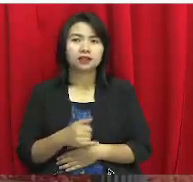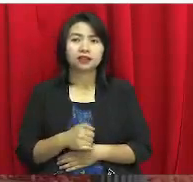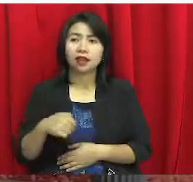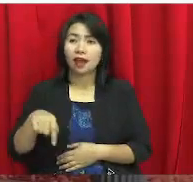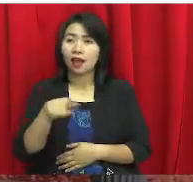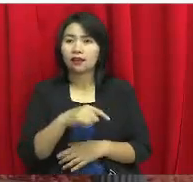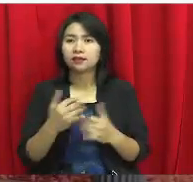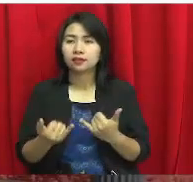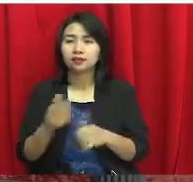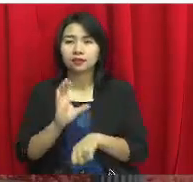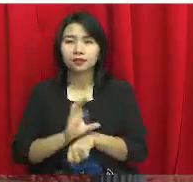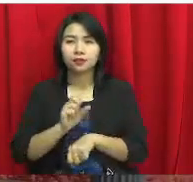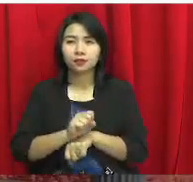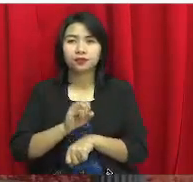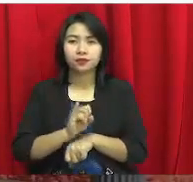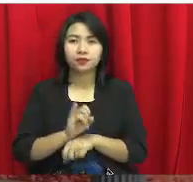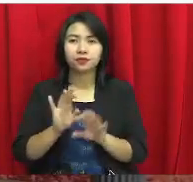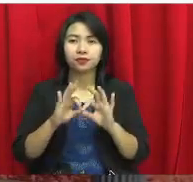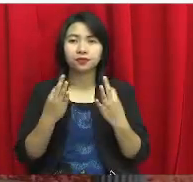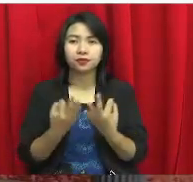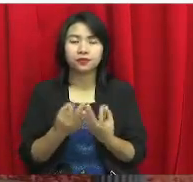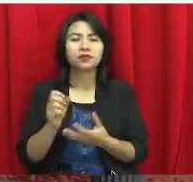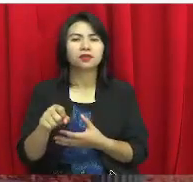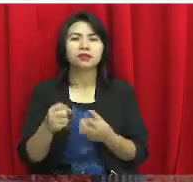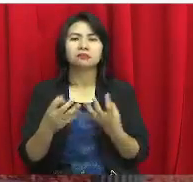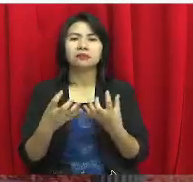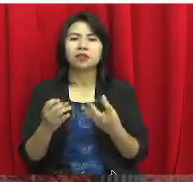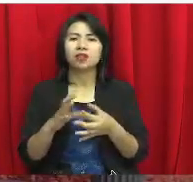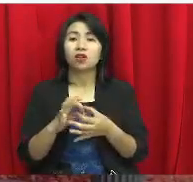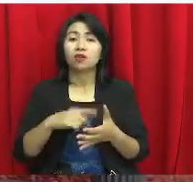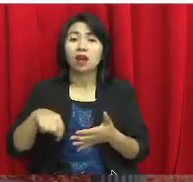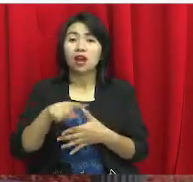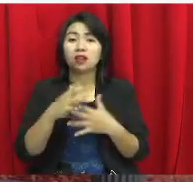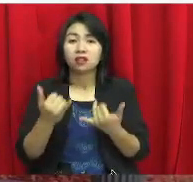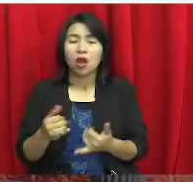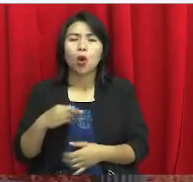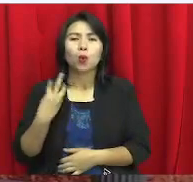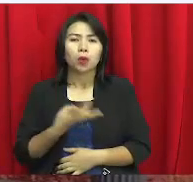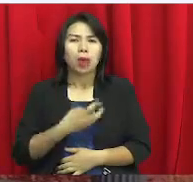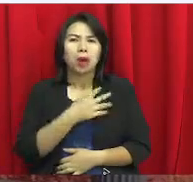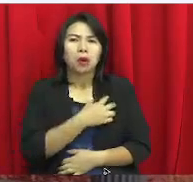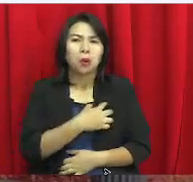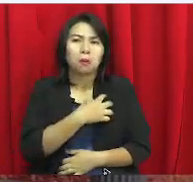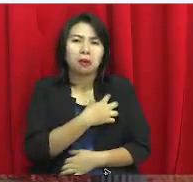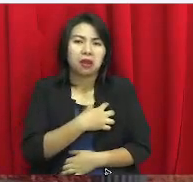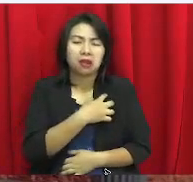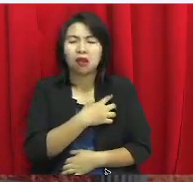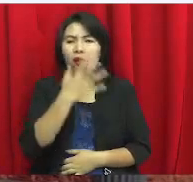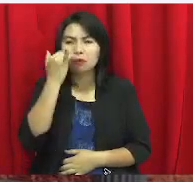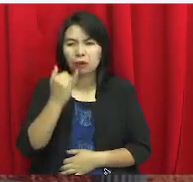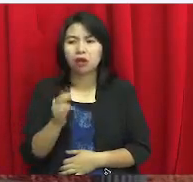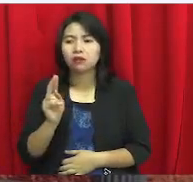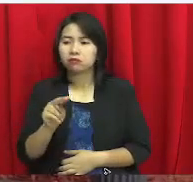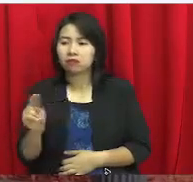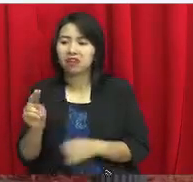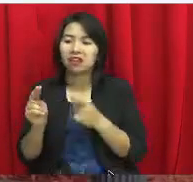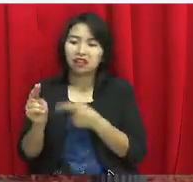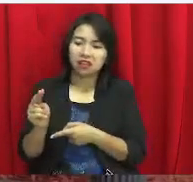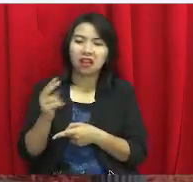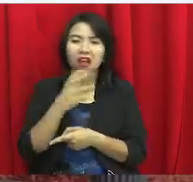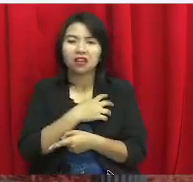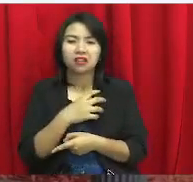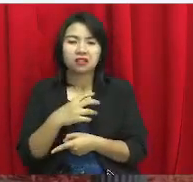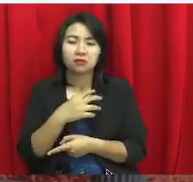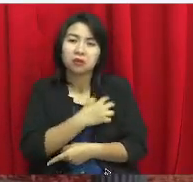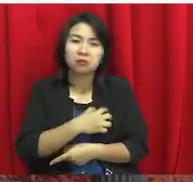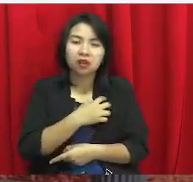CSI family, you see? Sa atin po simbahan, marami sa atin umaangal. Young people, umaangal kayo. Bakit kailangan ganito, bakit ganito? Napakataas naman